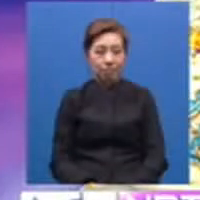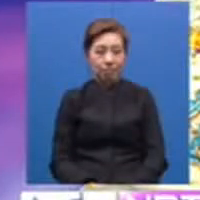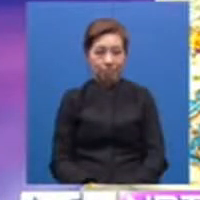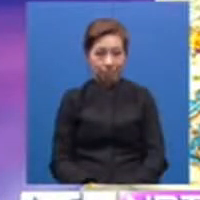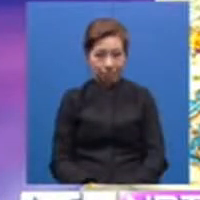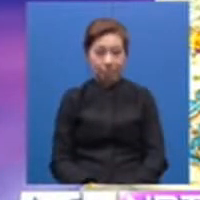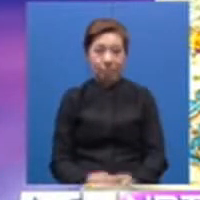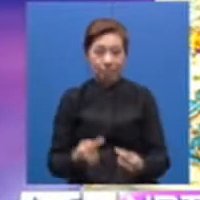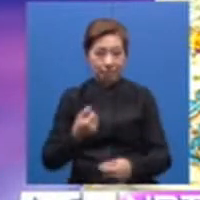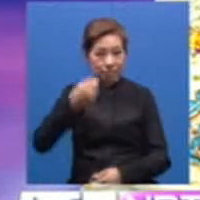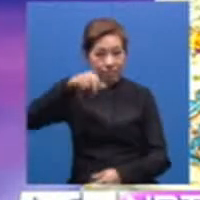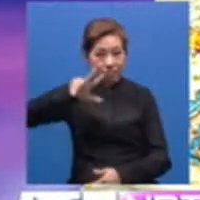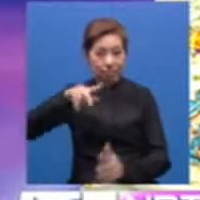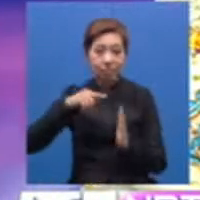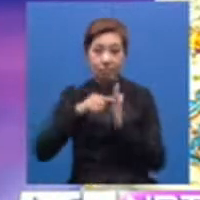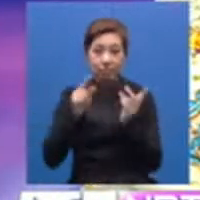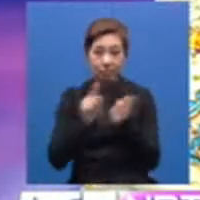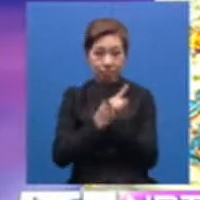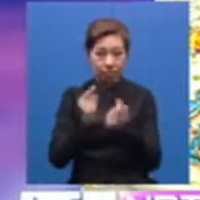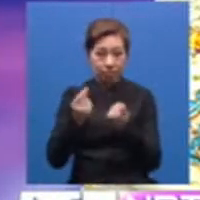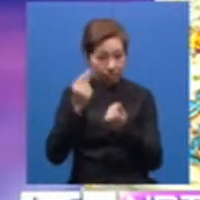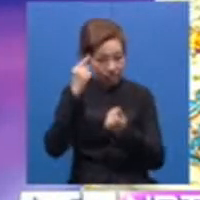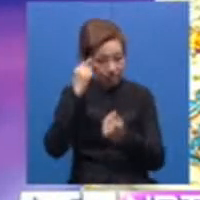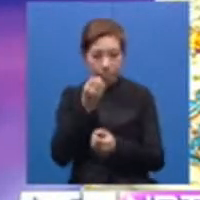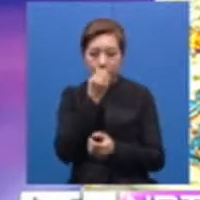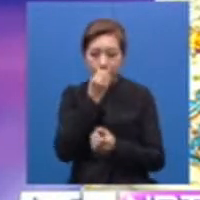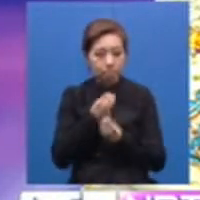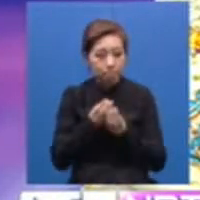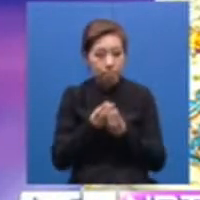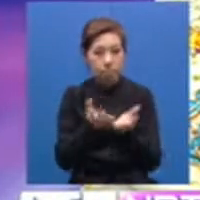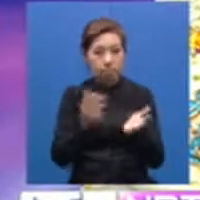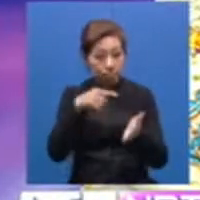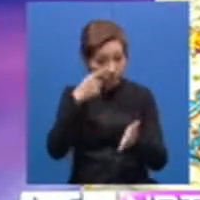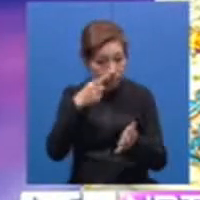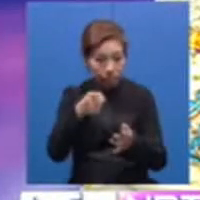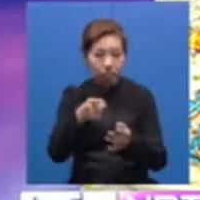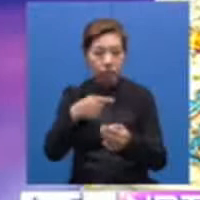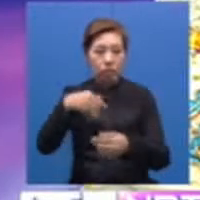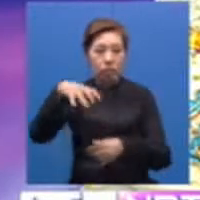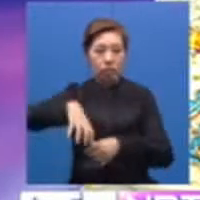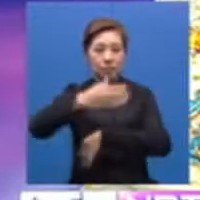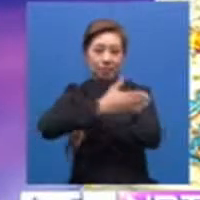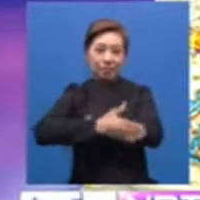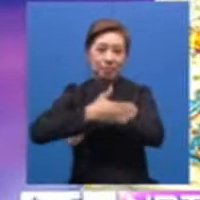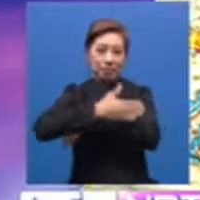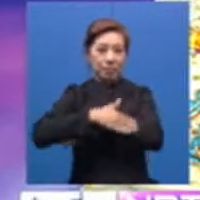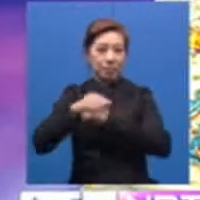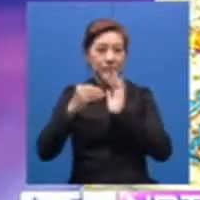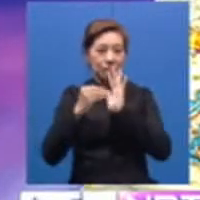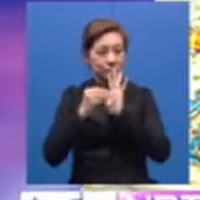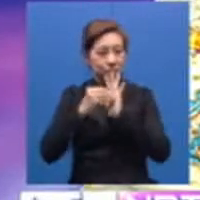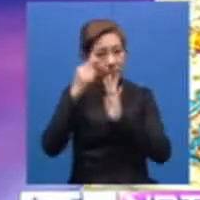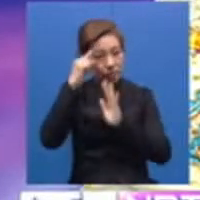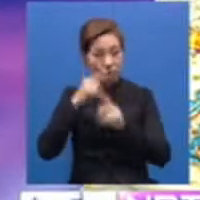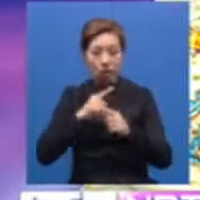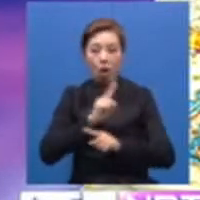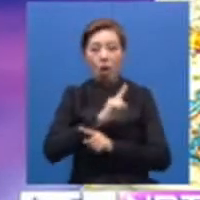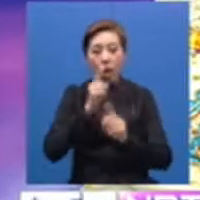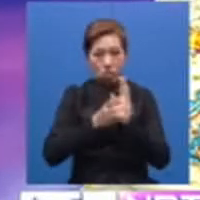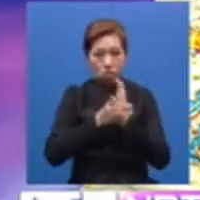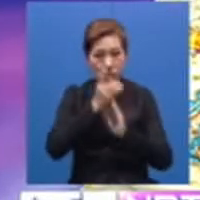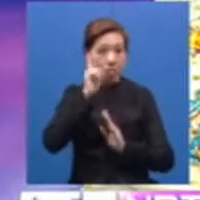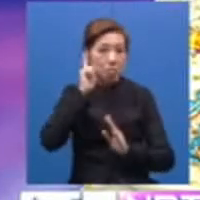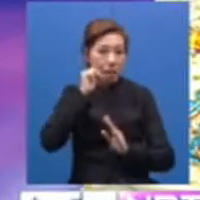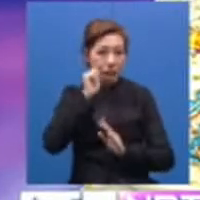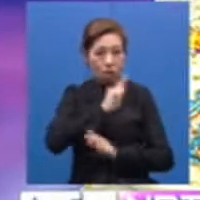อาสภาสังคมสงเคราะห์จัดเลี้ยงอาหารพระราชทานแก่ผู้เดินทางที่สถานีรถไฟกรุงเทพฯเนื่องในสัปดาห์วันแม่แห่งชาติ